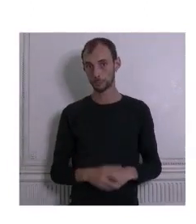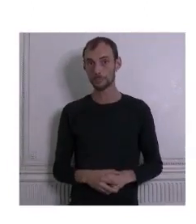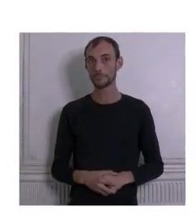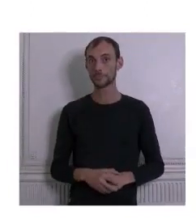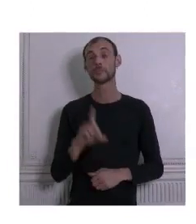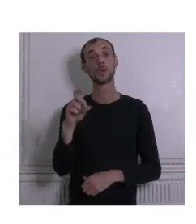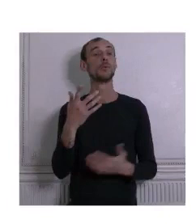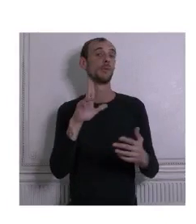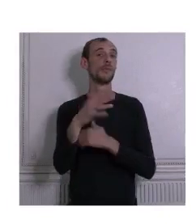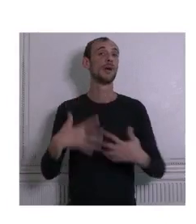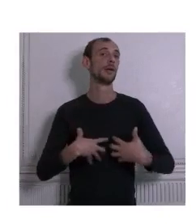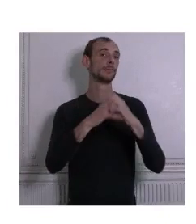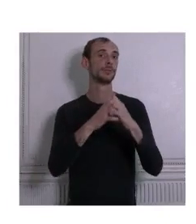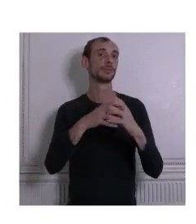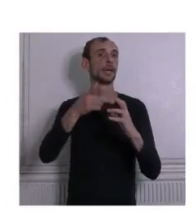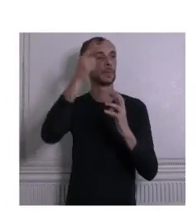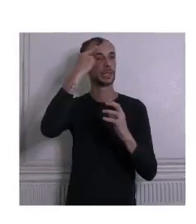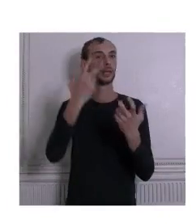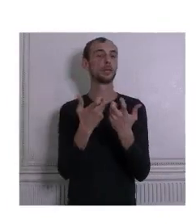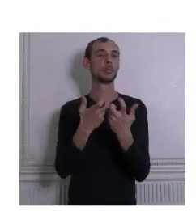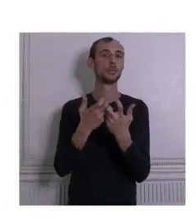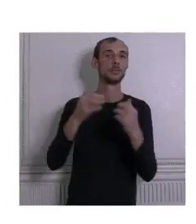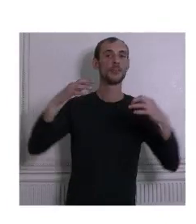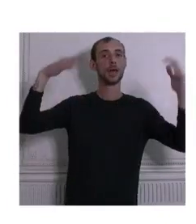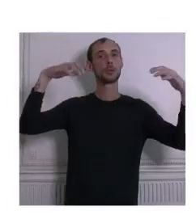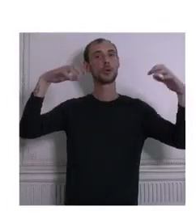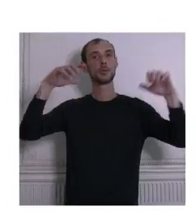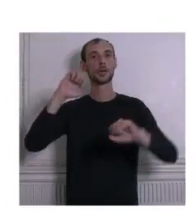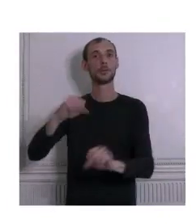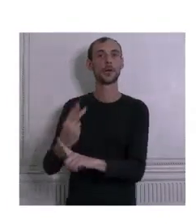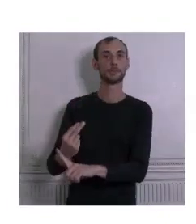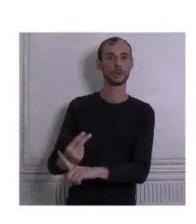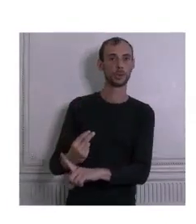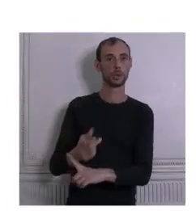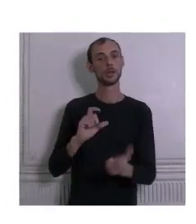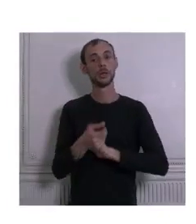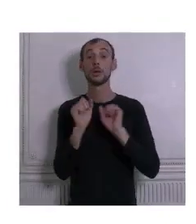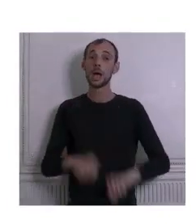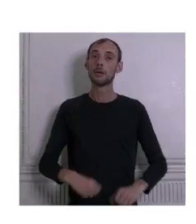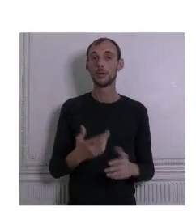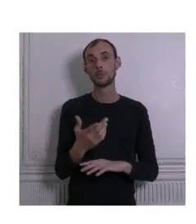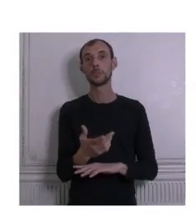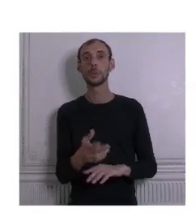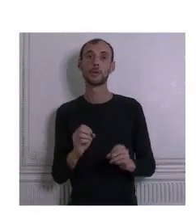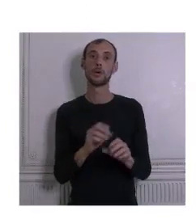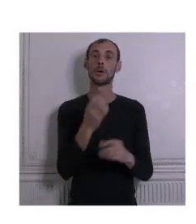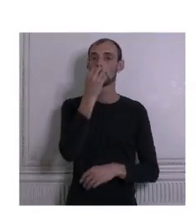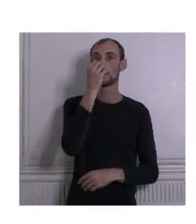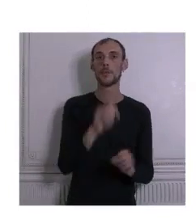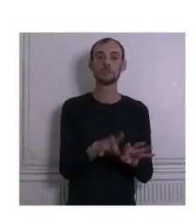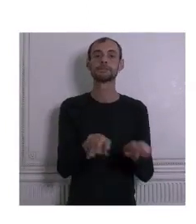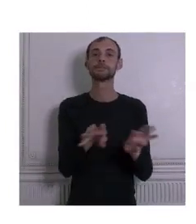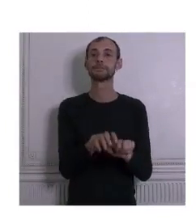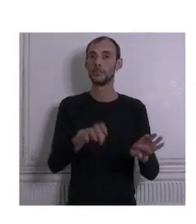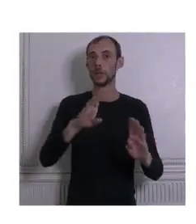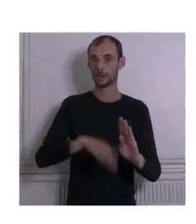villes regarde par rapport à son patrimoine, nous éteindrons désormais ces éclairages des bâtiments publics. Ça vaut aussi pour l'église, par exemple, ou le château de Thouars,